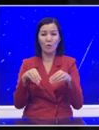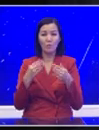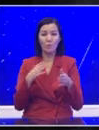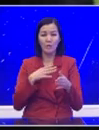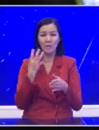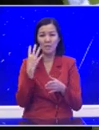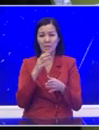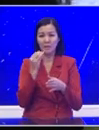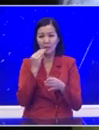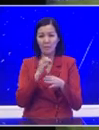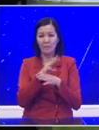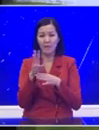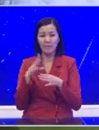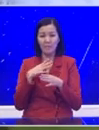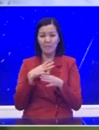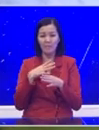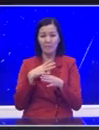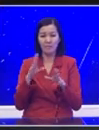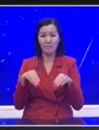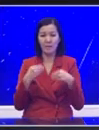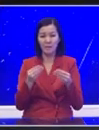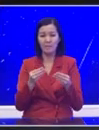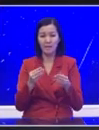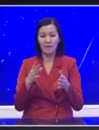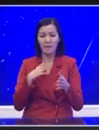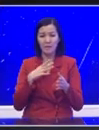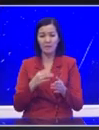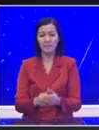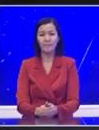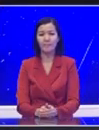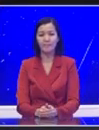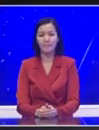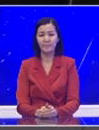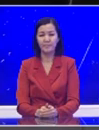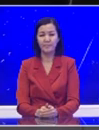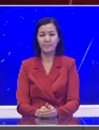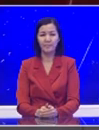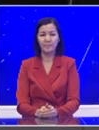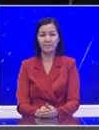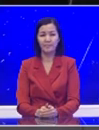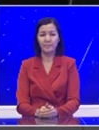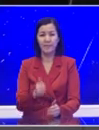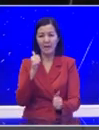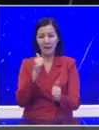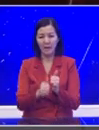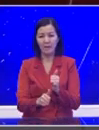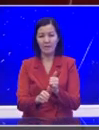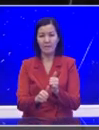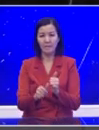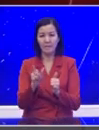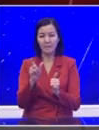Қиын кезде жауапты мамандарға асауқат беріп, ыстық тамақпен қамтылуына жағдай жасады. Мынау әрбір